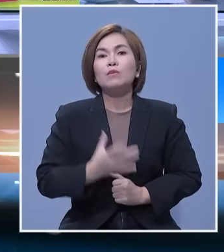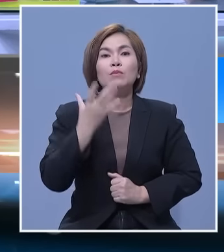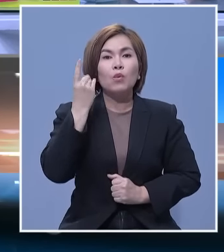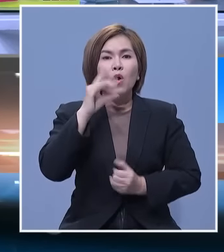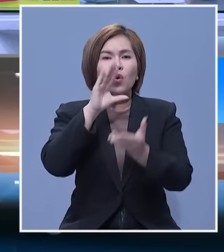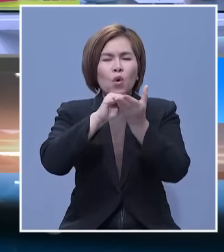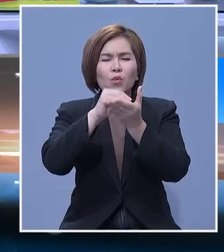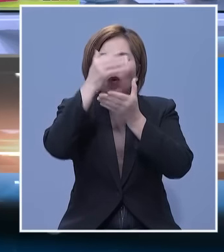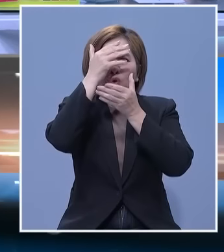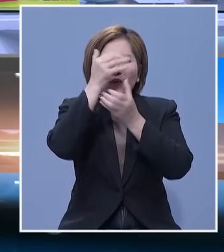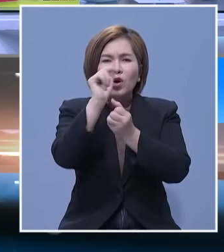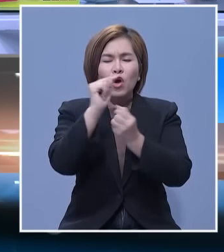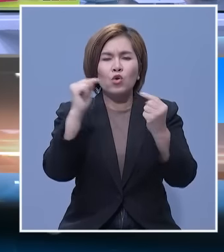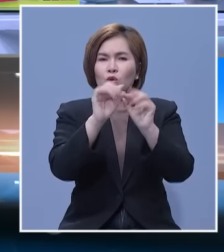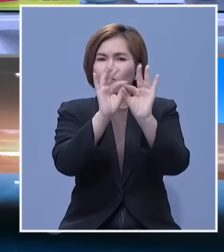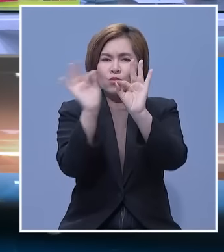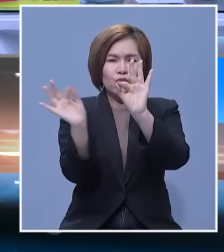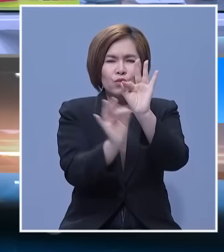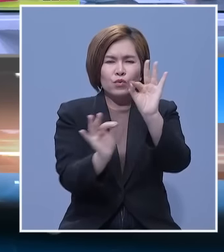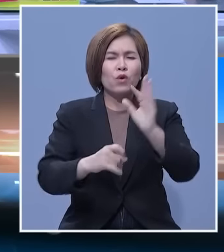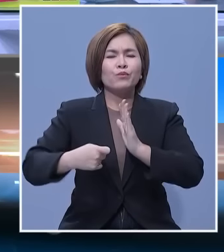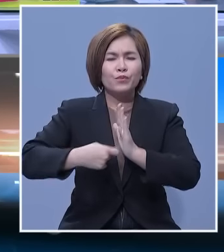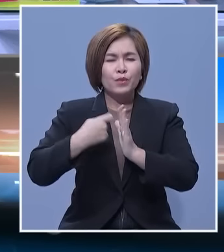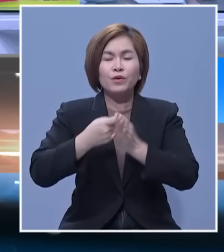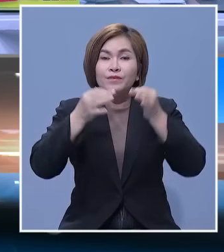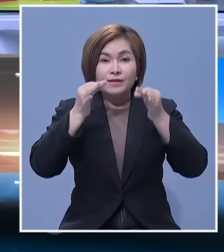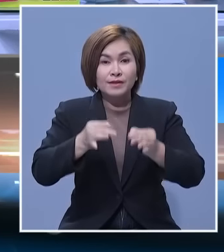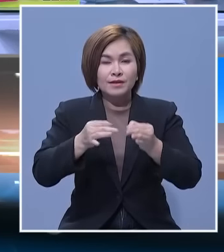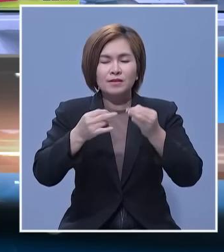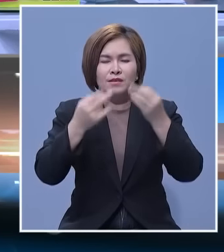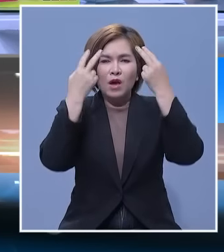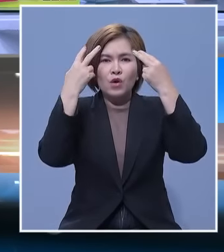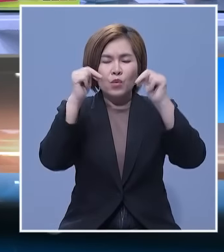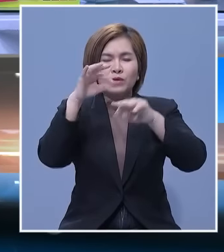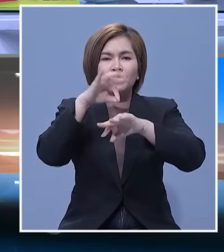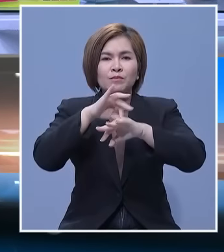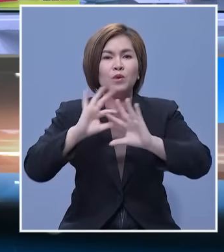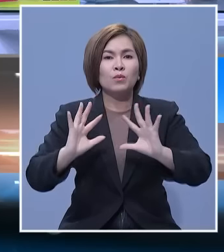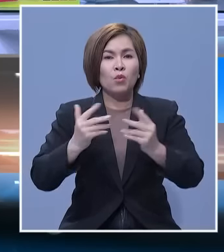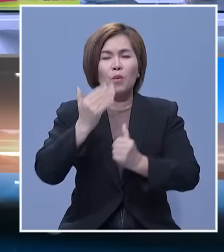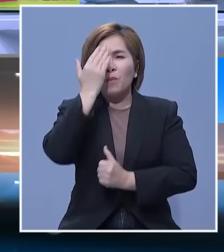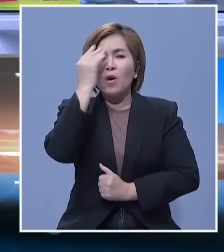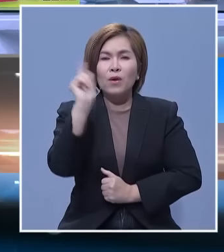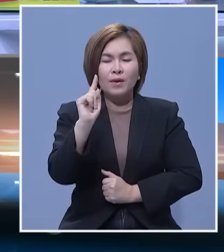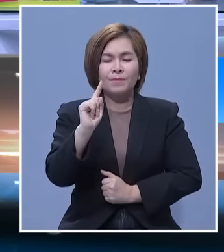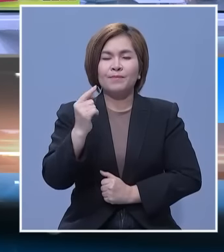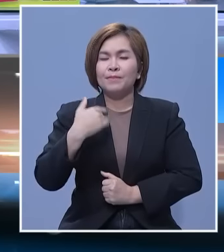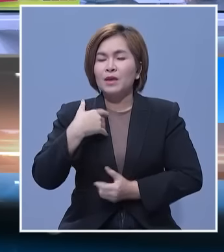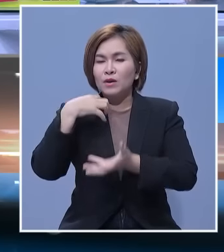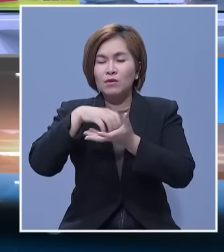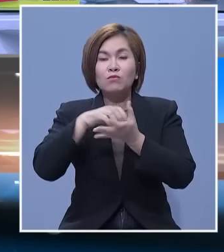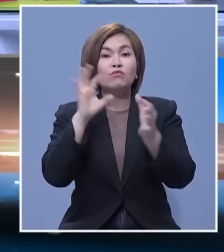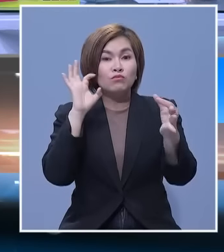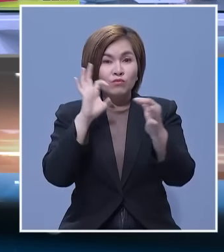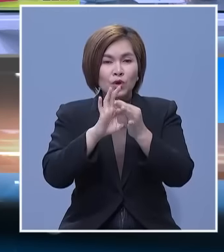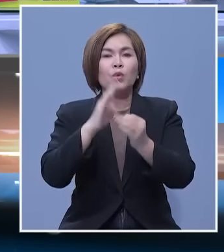จเหมือนกันคำวินิจฉัยทุกท่อนเลยว่าทำไมถึงมีการวินิจฉัยให้นายกเศรษฐาเนี่ยพ้นจากตำแหน่งรวมถึงมีการกล่าวไปถึงว่าคุ